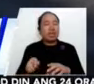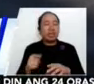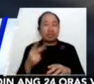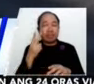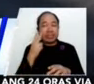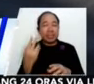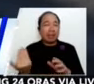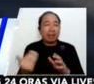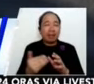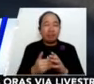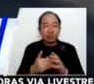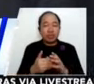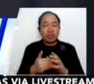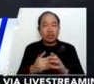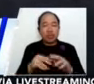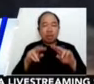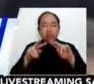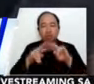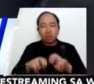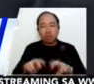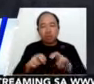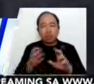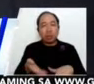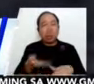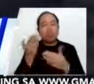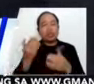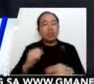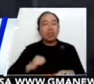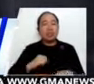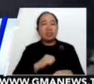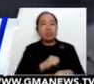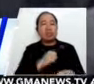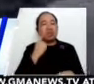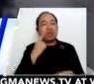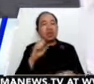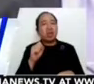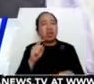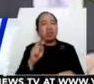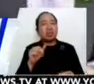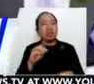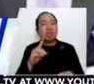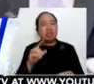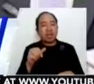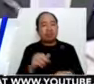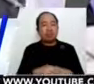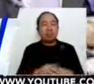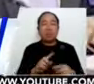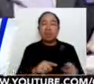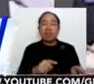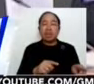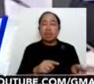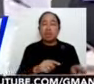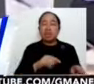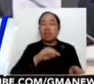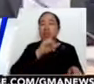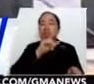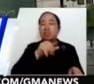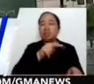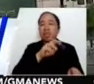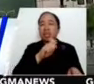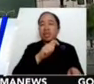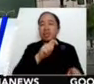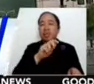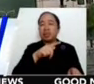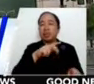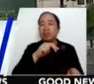senador. Hindi naman pinagbigyan ang buong apela ng kapwa-akusadong si Janet Lim Napoles. Gayunman, binaligtad